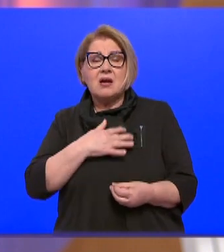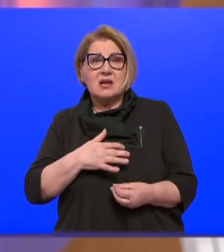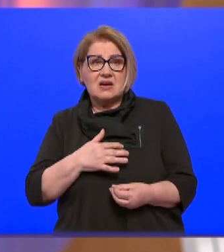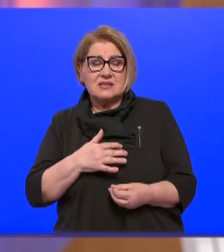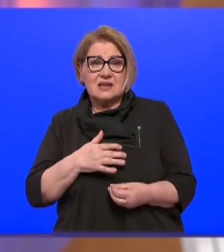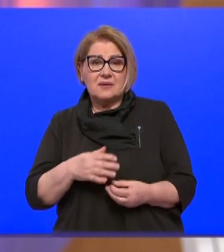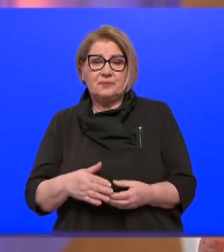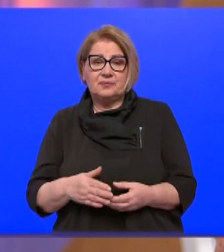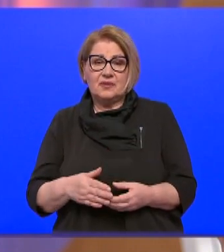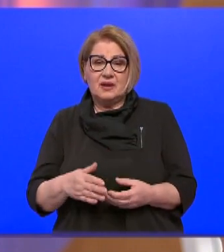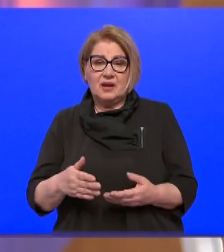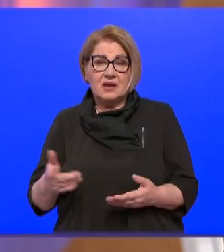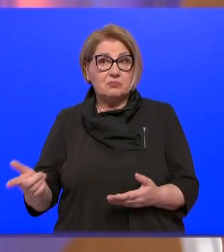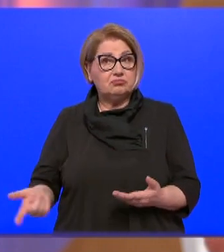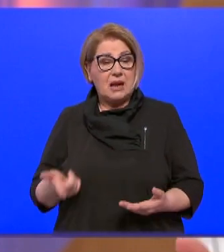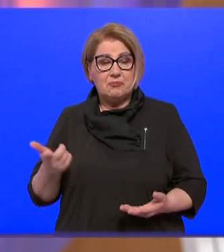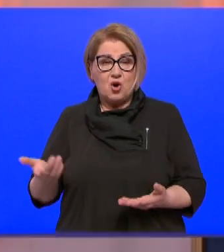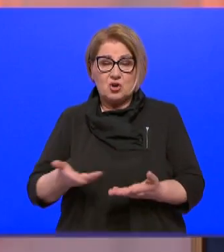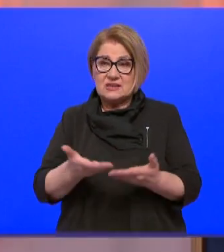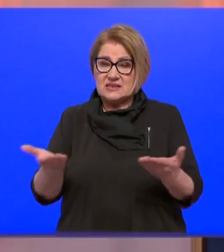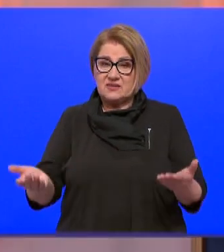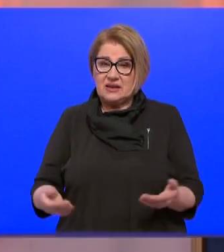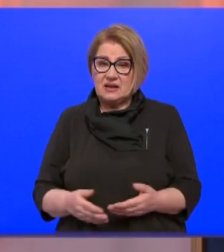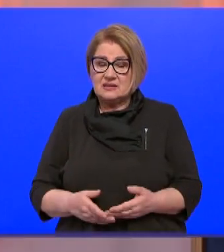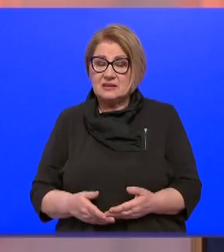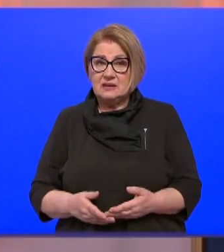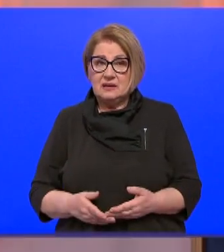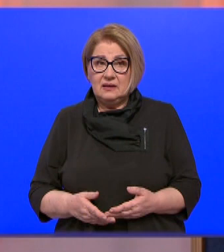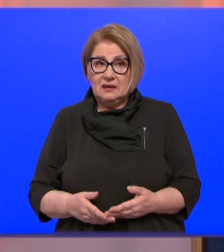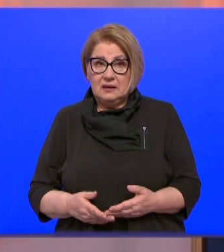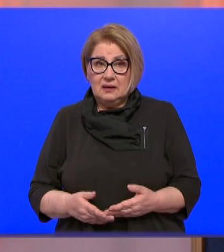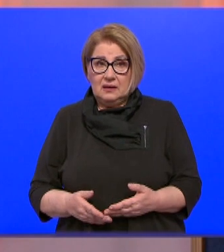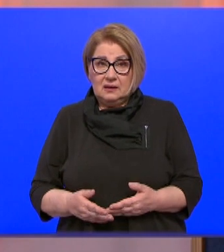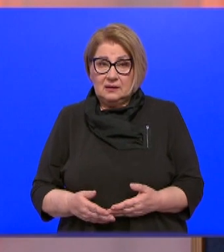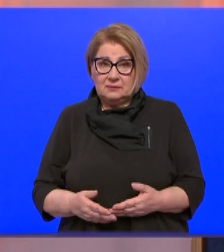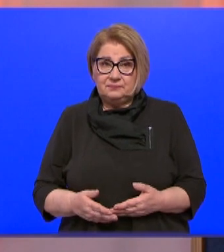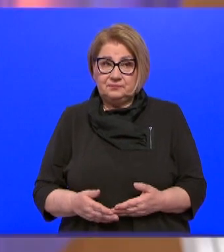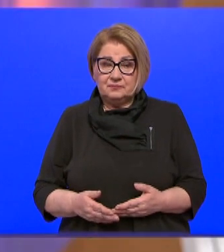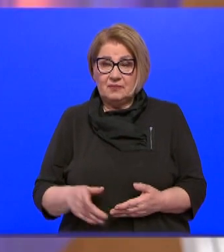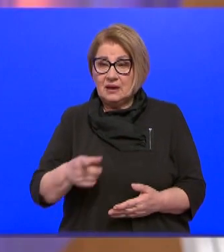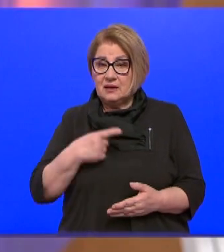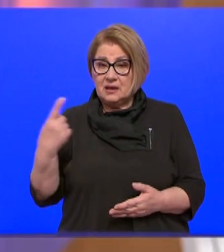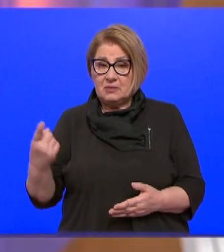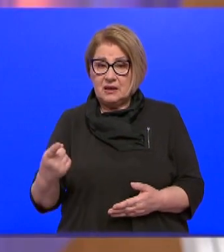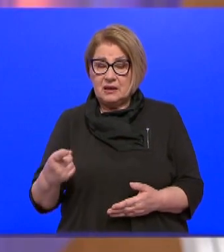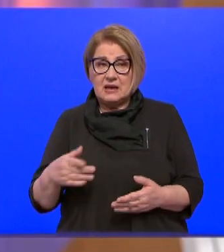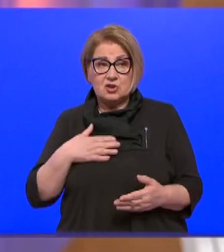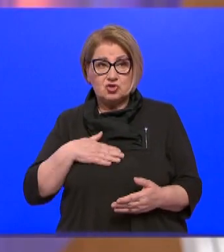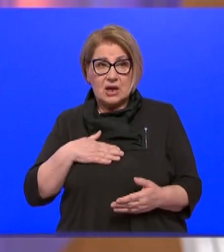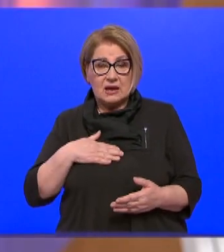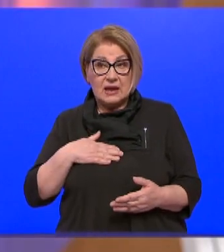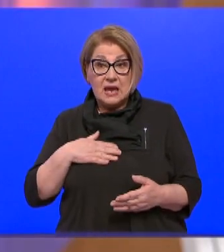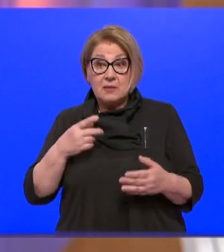veleposlanice i na ponos sviju nas. Mm-hmm. Nam je isto želja da rasvijetlimo sve